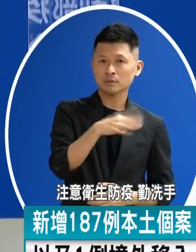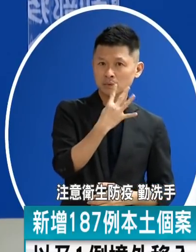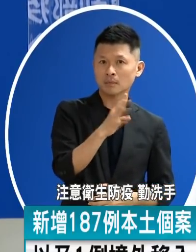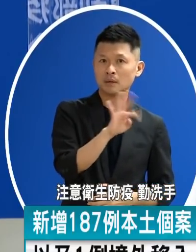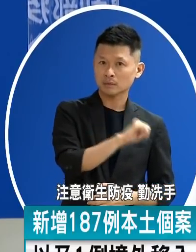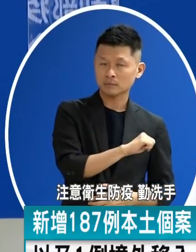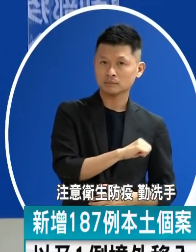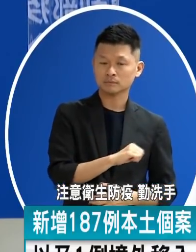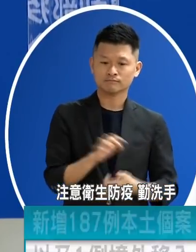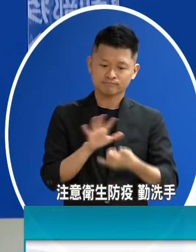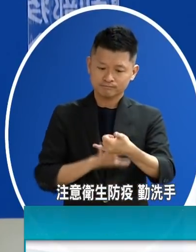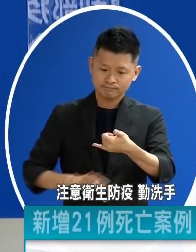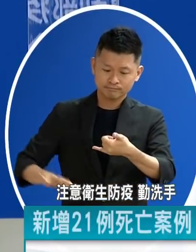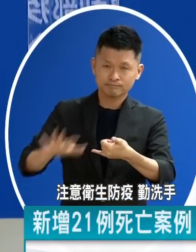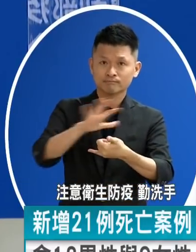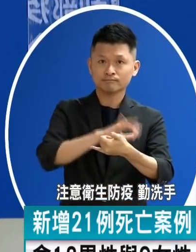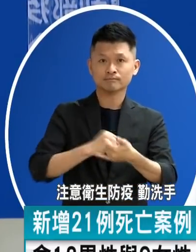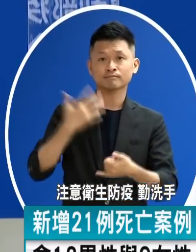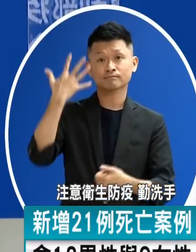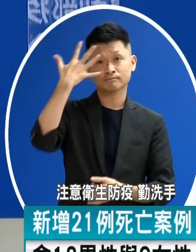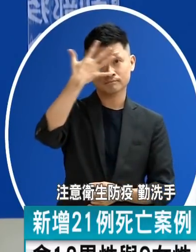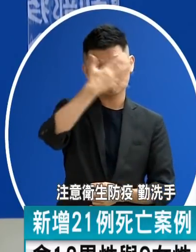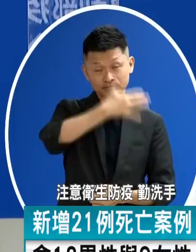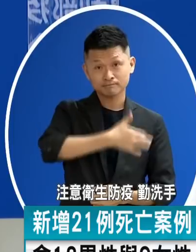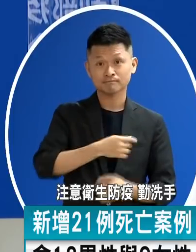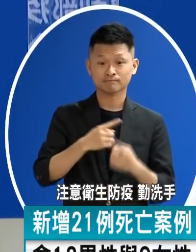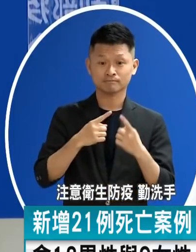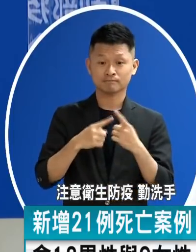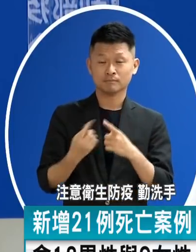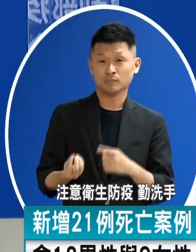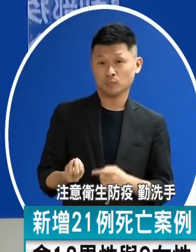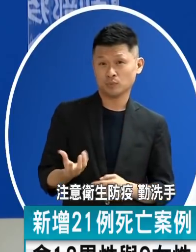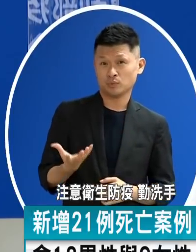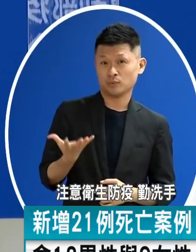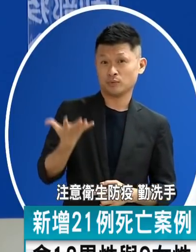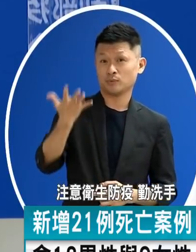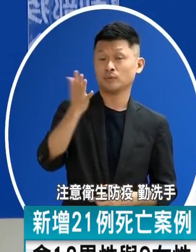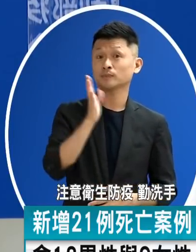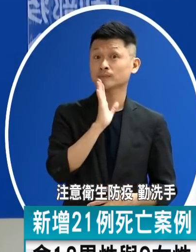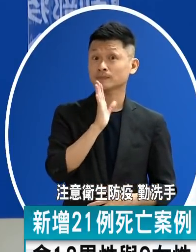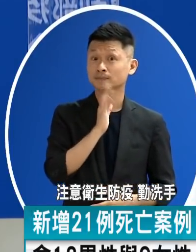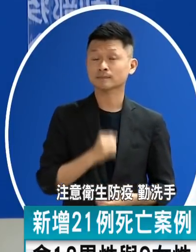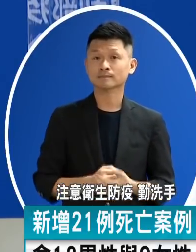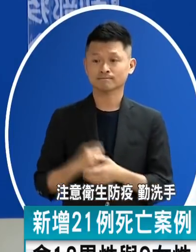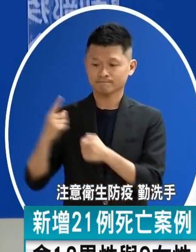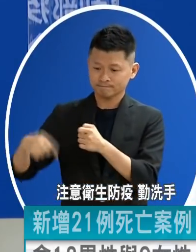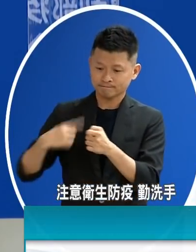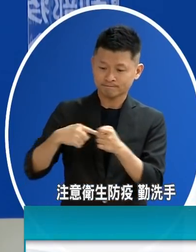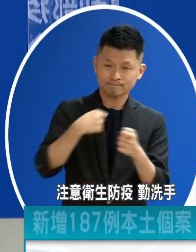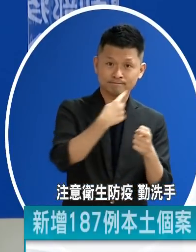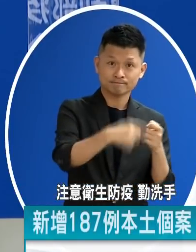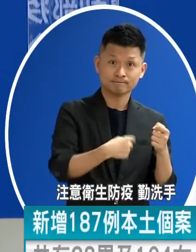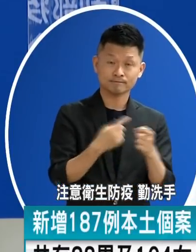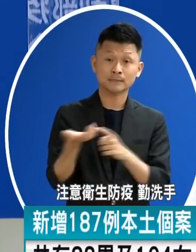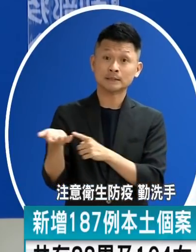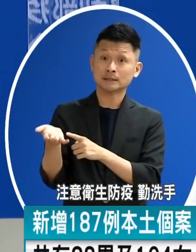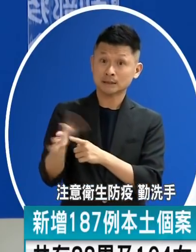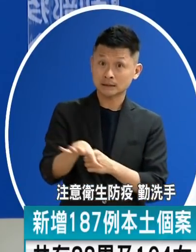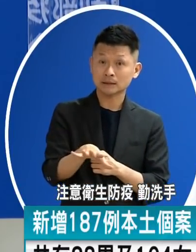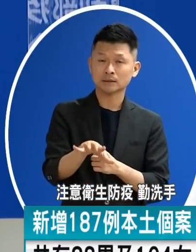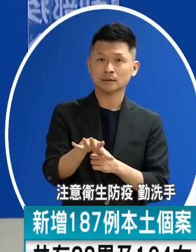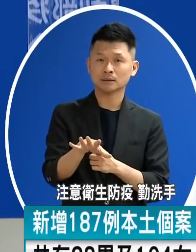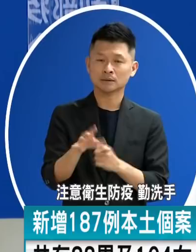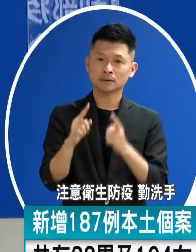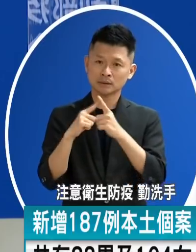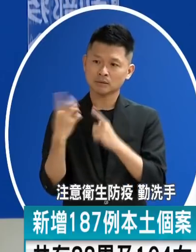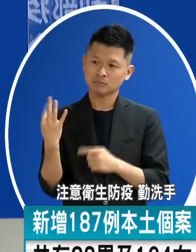是71例，另外也有21例的死亡个案。针对台积电还有永龄基金会呢要购买疫苗，在刚刚指